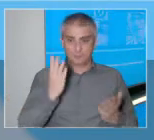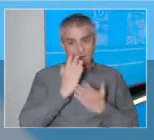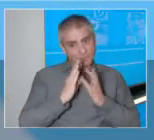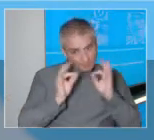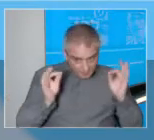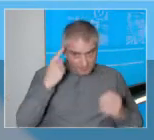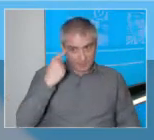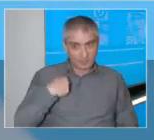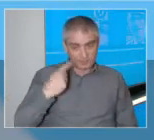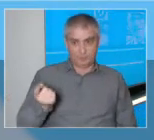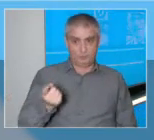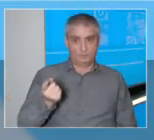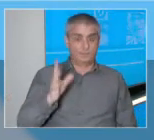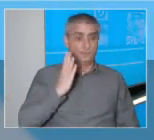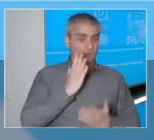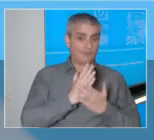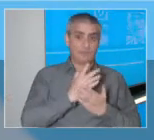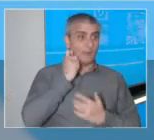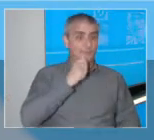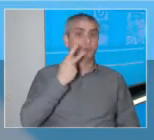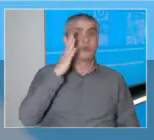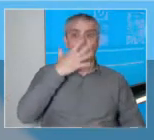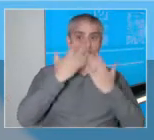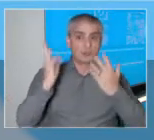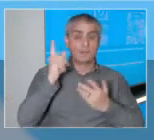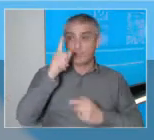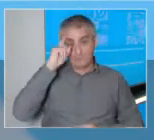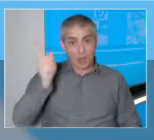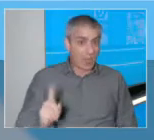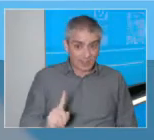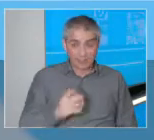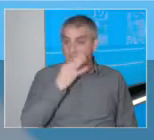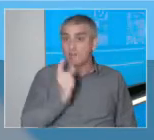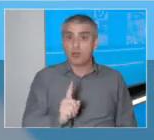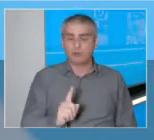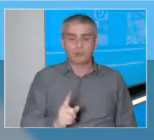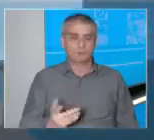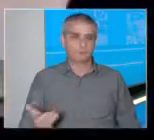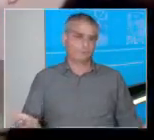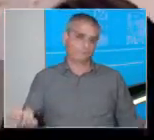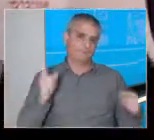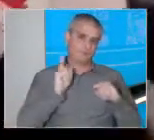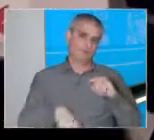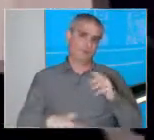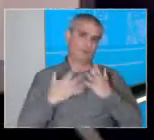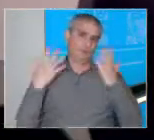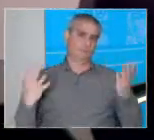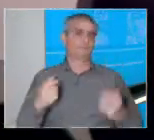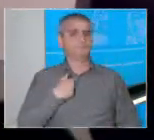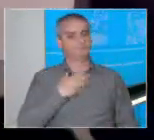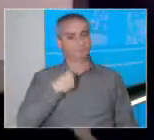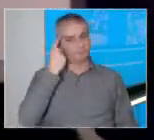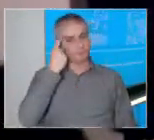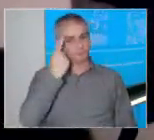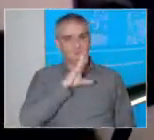מלכתחילה, אני יודע אם ידעו, אבל אני אומר, החטא היותר גדול הוא, אם גם אם לא ידעתם ולא שאלתם, פישלתם. אני רוצה לגעת